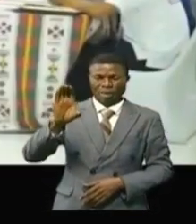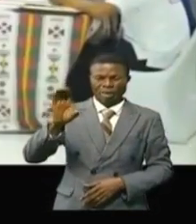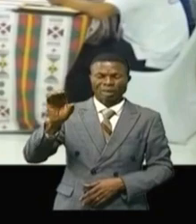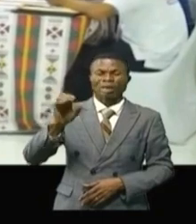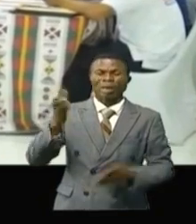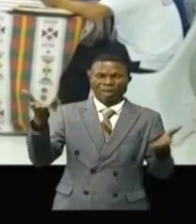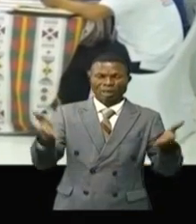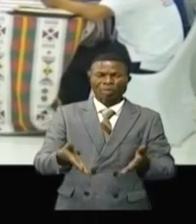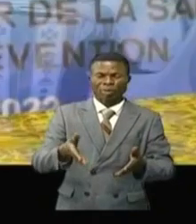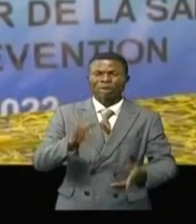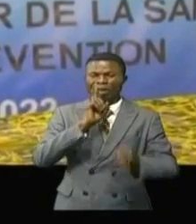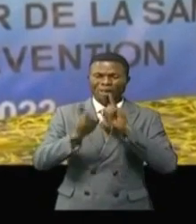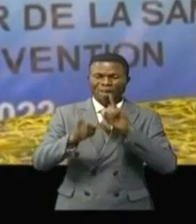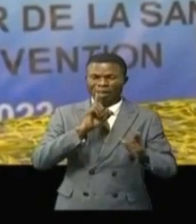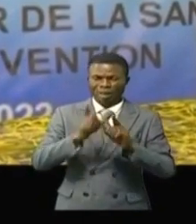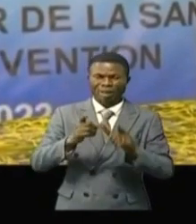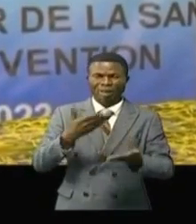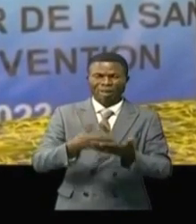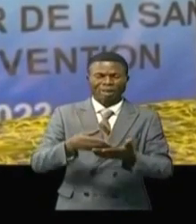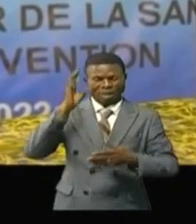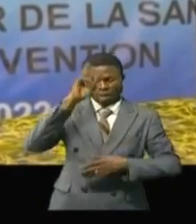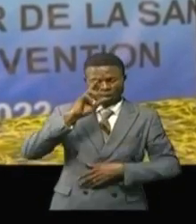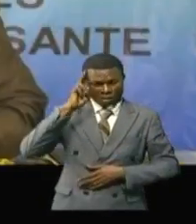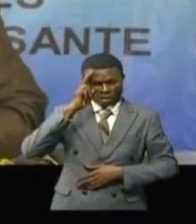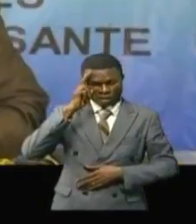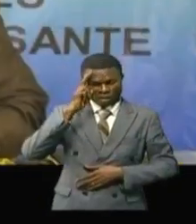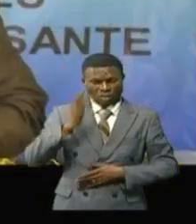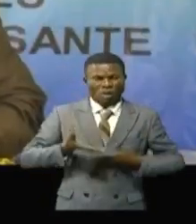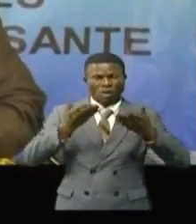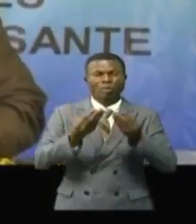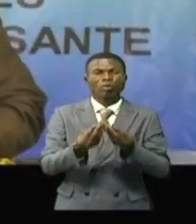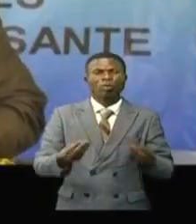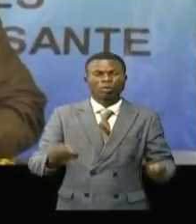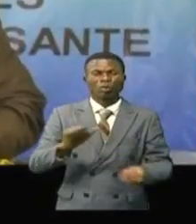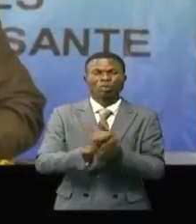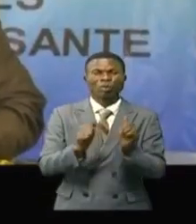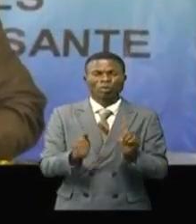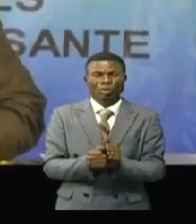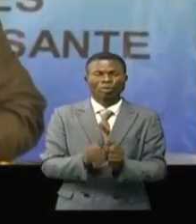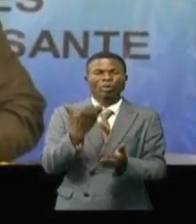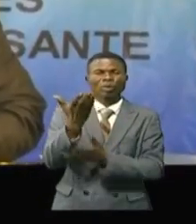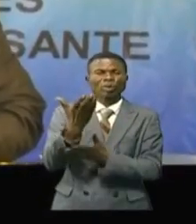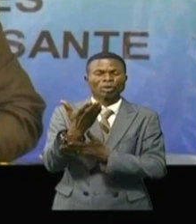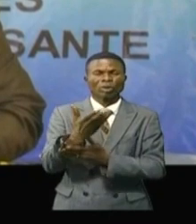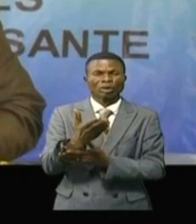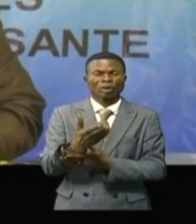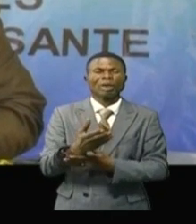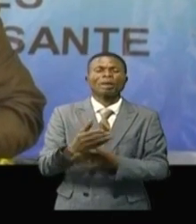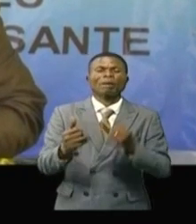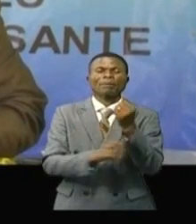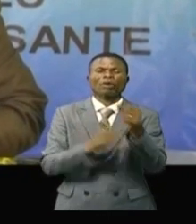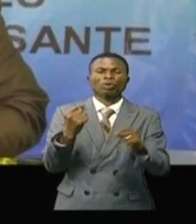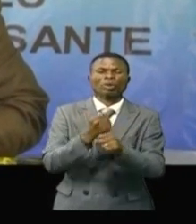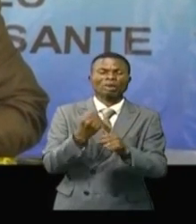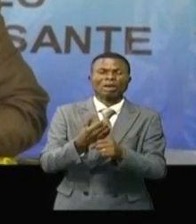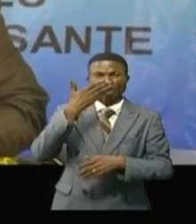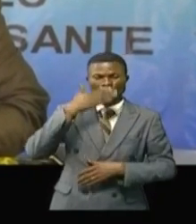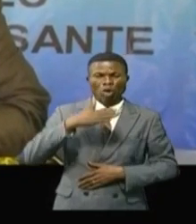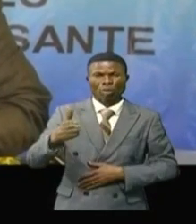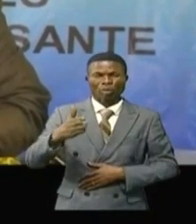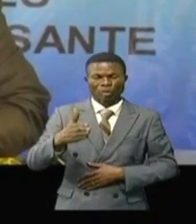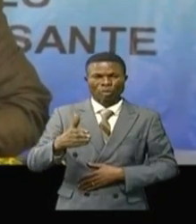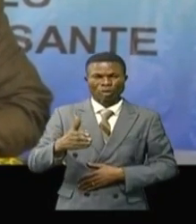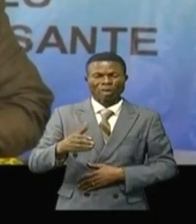cette négociation dont l'objet est de réfléchir et proposer des pistes de solutions aux revendications des professionnels de la santé. Consécutivement aux